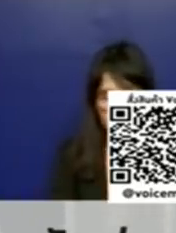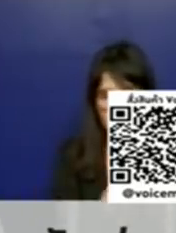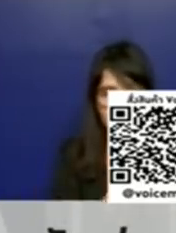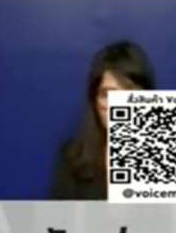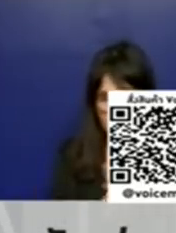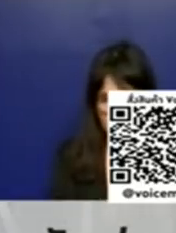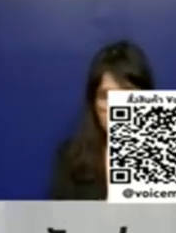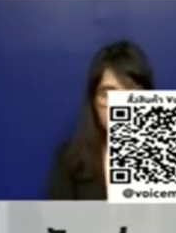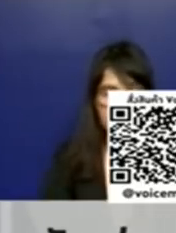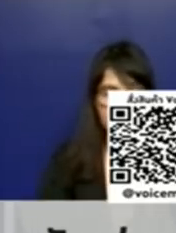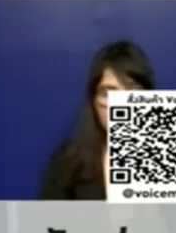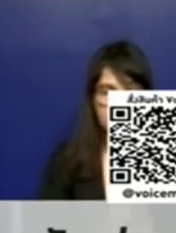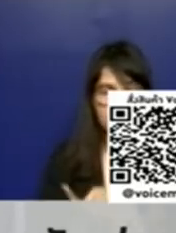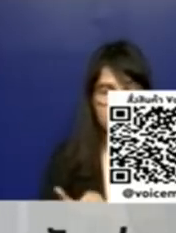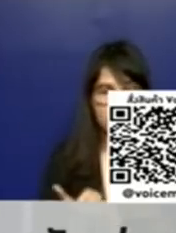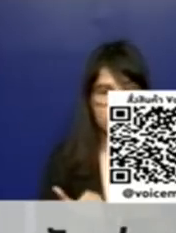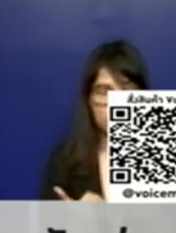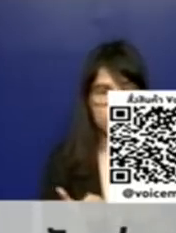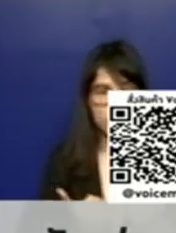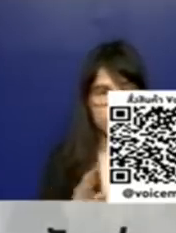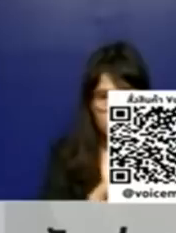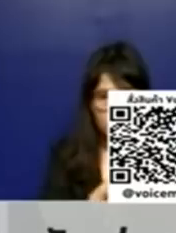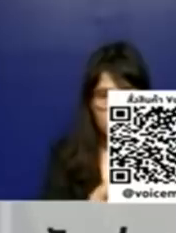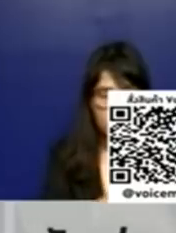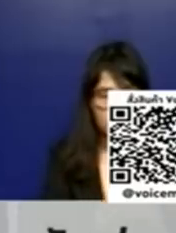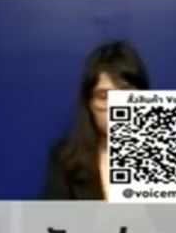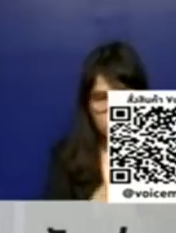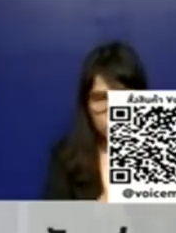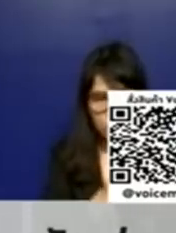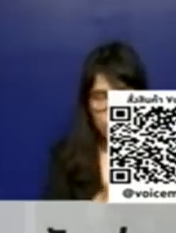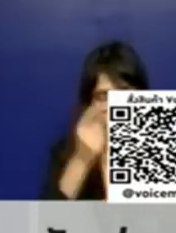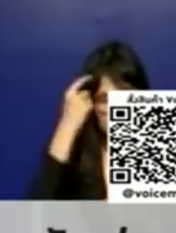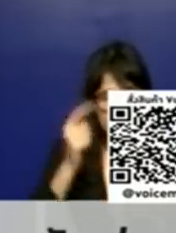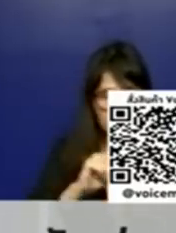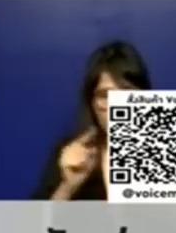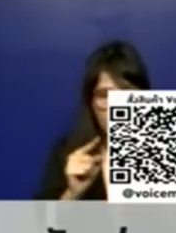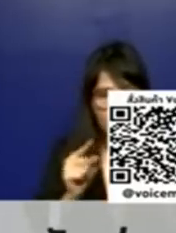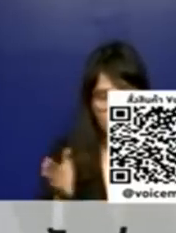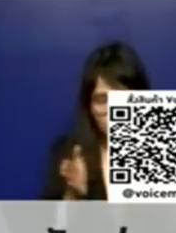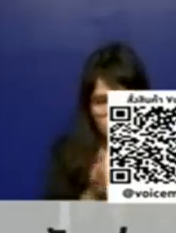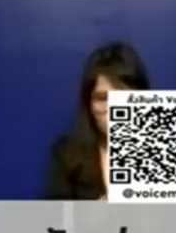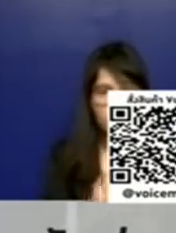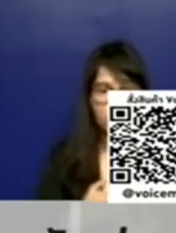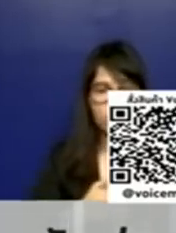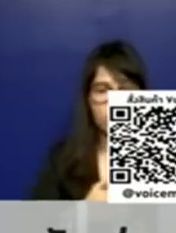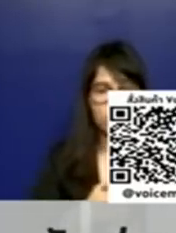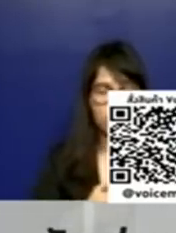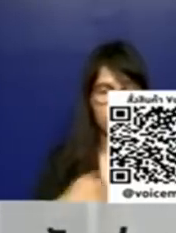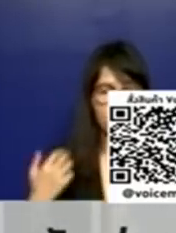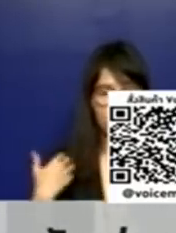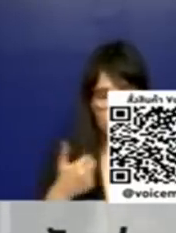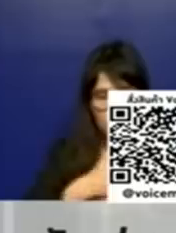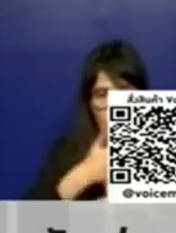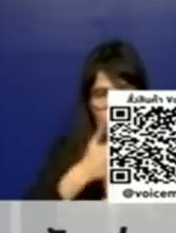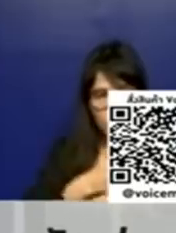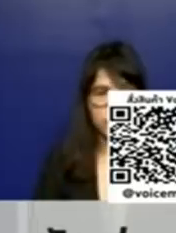ยไม่พยายามจะรู้แล้วไม่พยายามจะตอบกูไม่ตอบอ่ะเรื่องของมึงยังไงมึงก็ล้มกูไม่ได้อ่ะ ใช่ คืออารมณ์แบบนั้น คิดอย่างนี้ว่ายังไงคุณล้มเราไม่